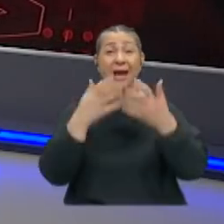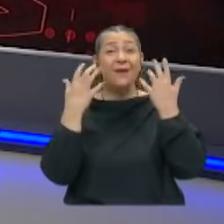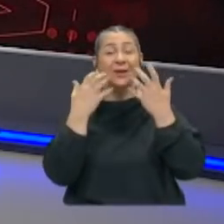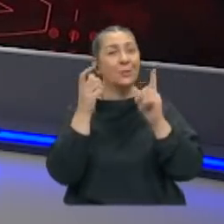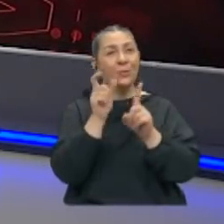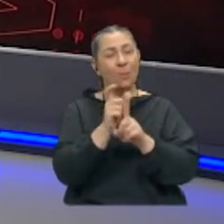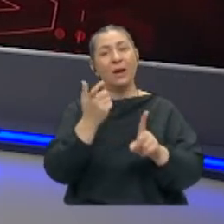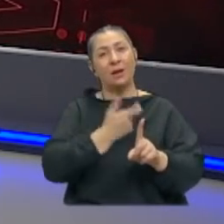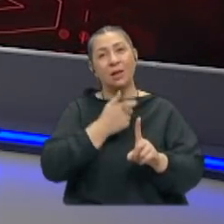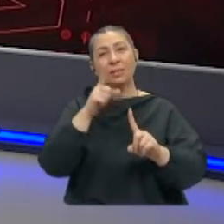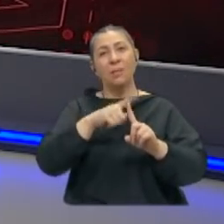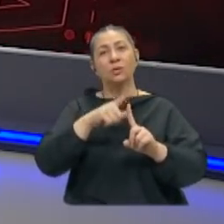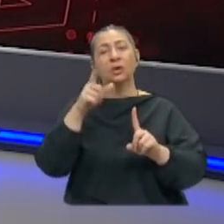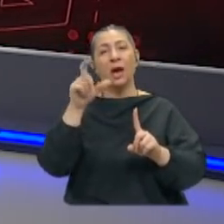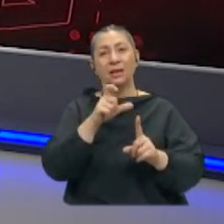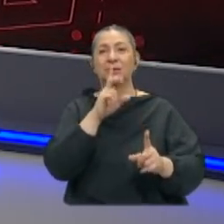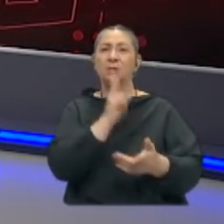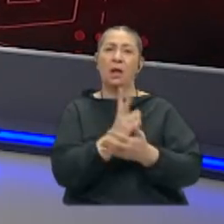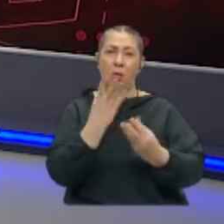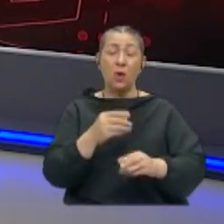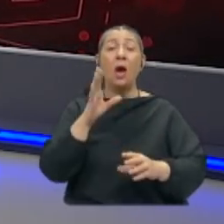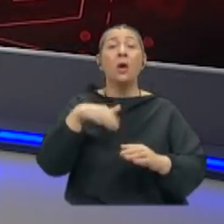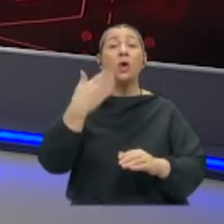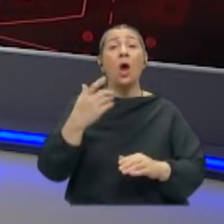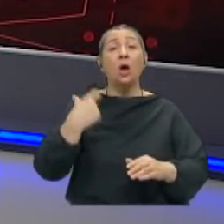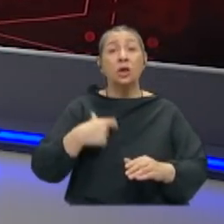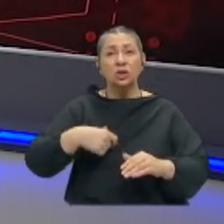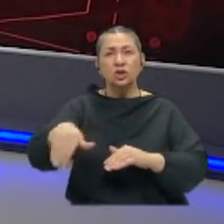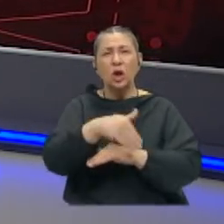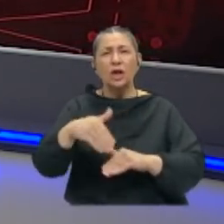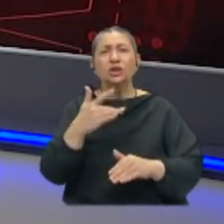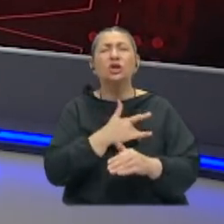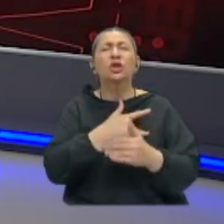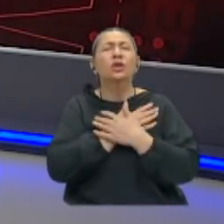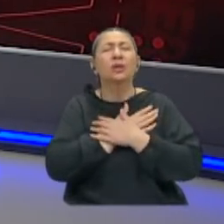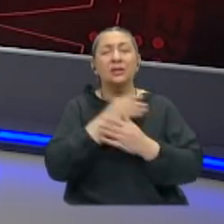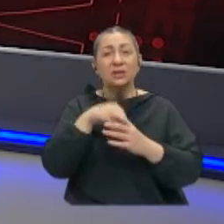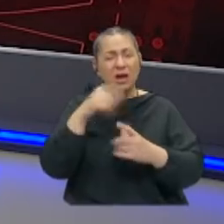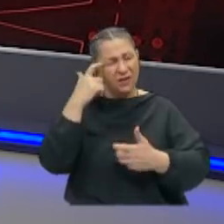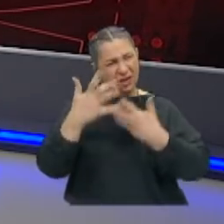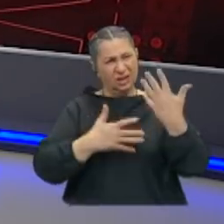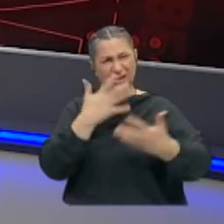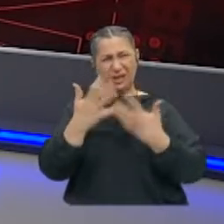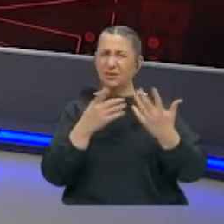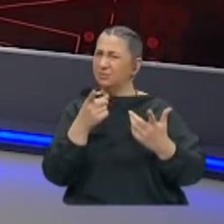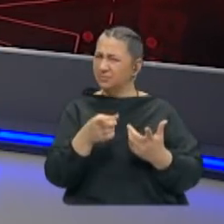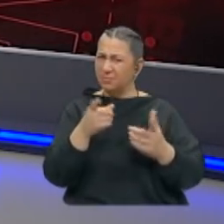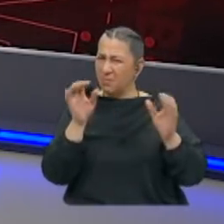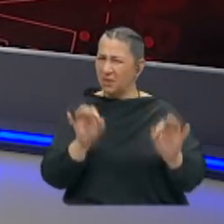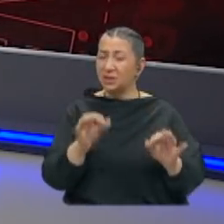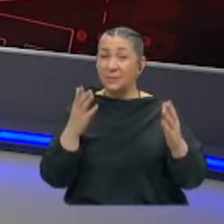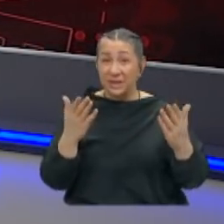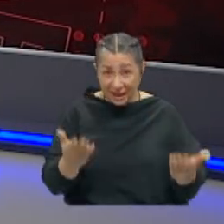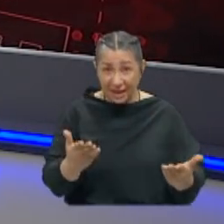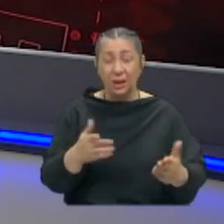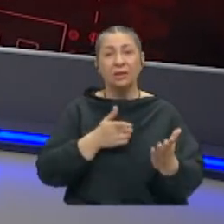Hayvanları Koruma Kanunu Temmuz ayında yasalaştı. Ardından özellikle sokaktaki canlarımız için kafa karıştıran uygulamalar başlamıştı